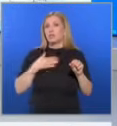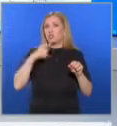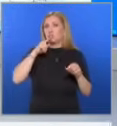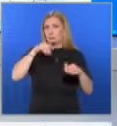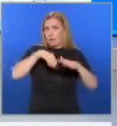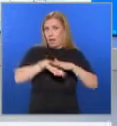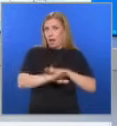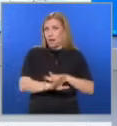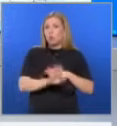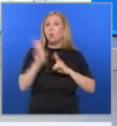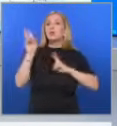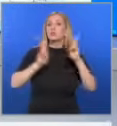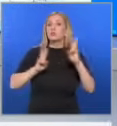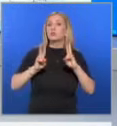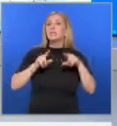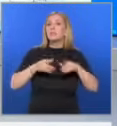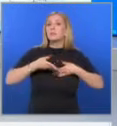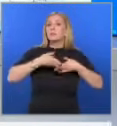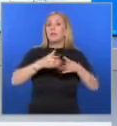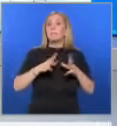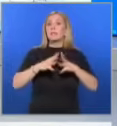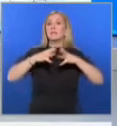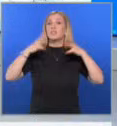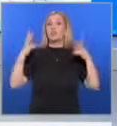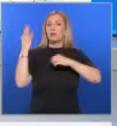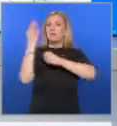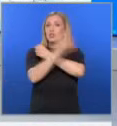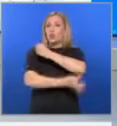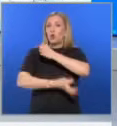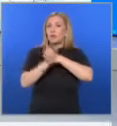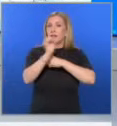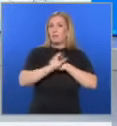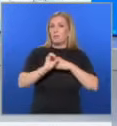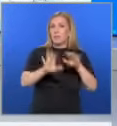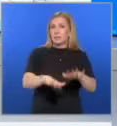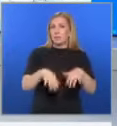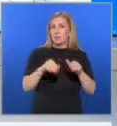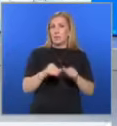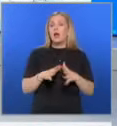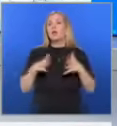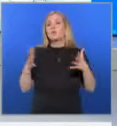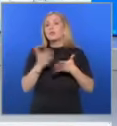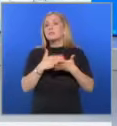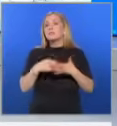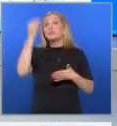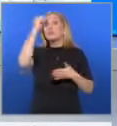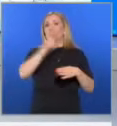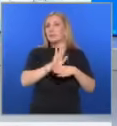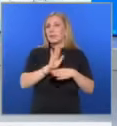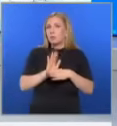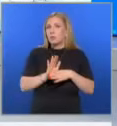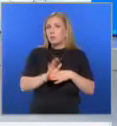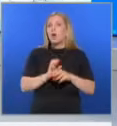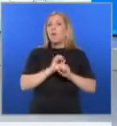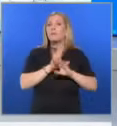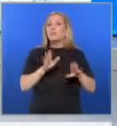прави подкрепата за нея най-високата в историята на Европарламента. По-голямата част от българските евродепутати обявиха, че са